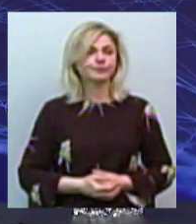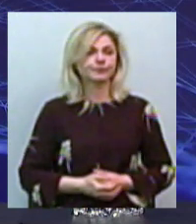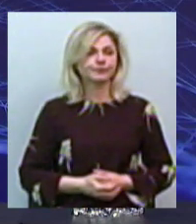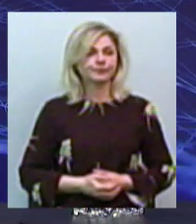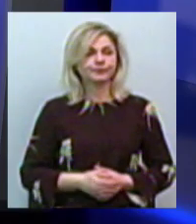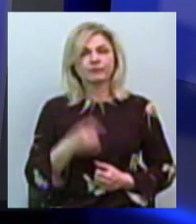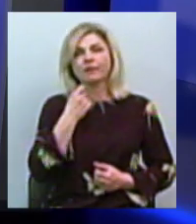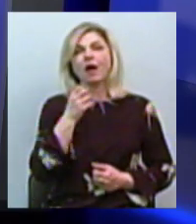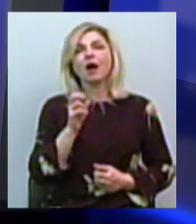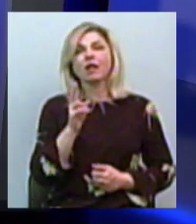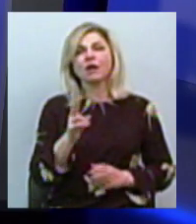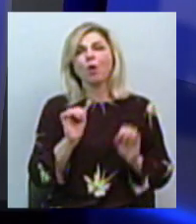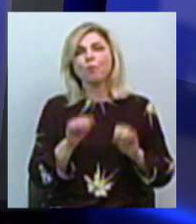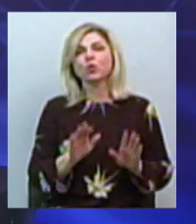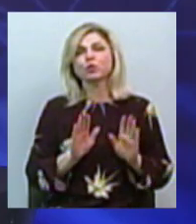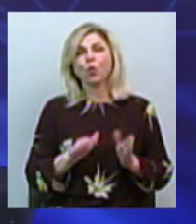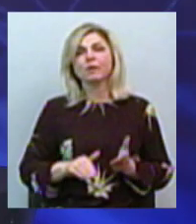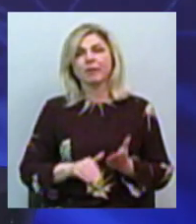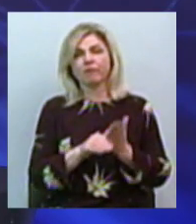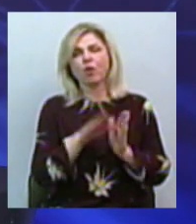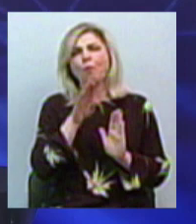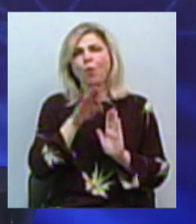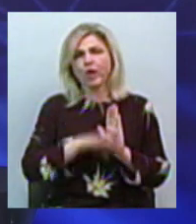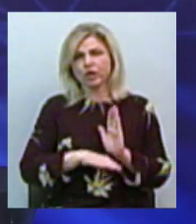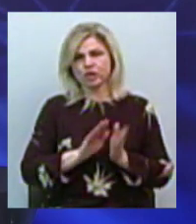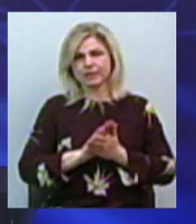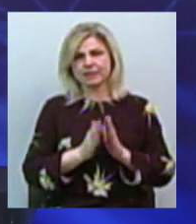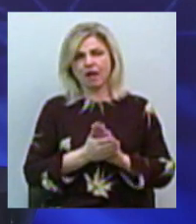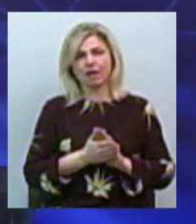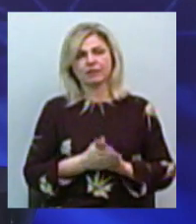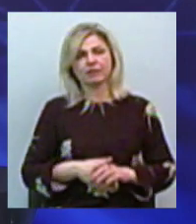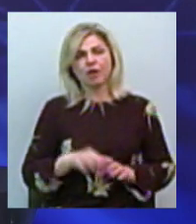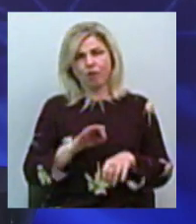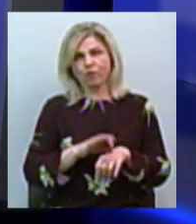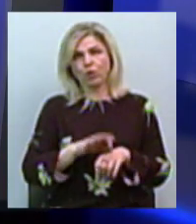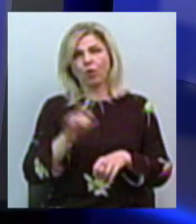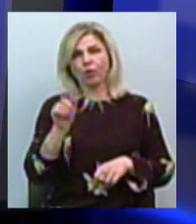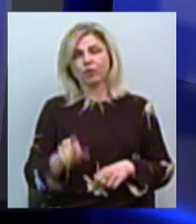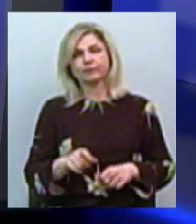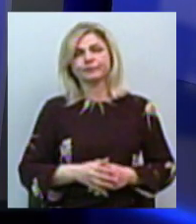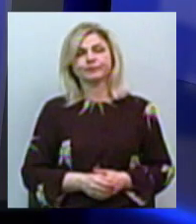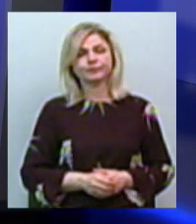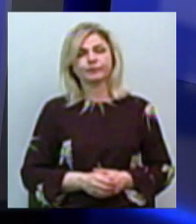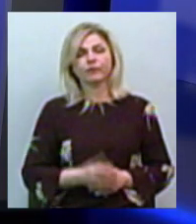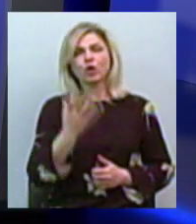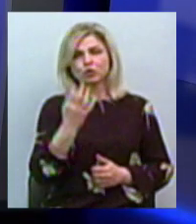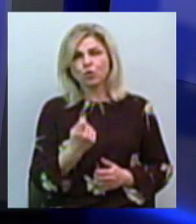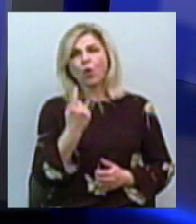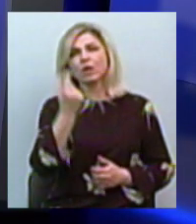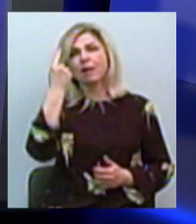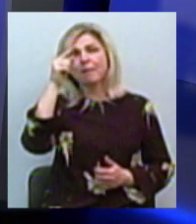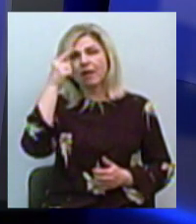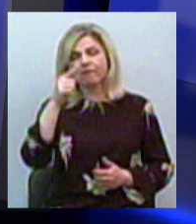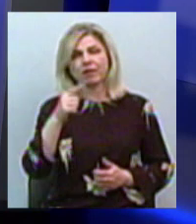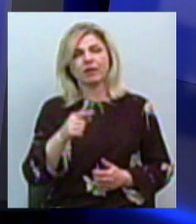алкоголь може лише сприяти на погіршити стан хворого. Ну і ще один міф, за який не сказали,